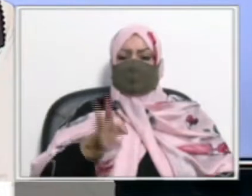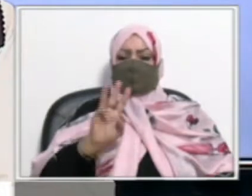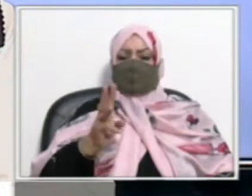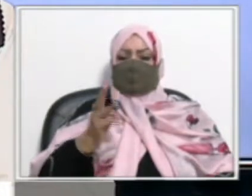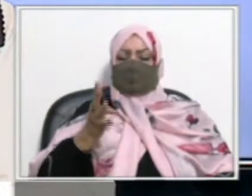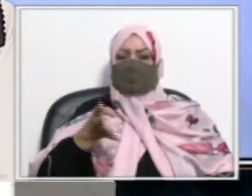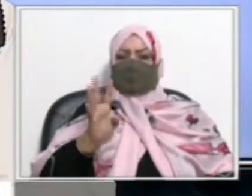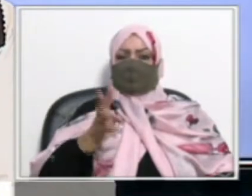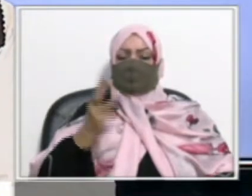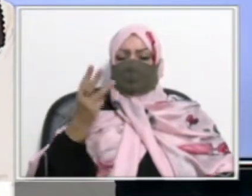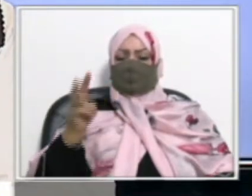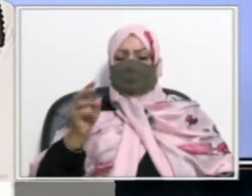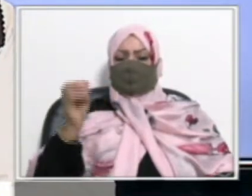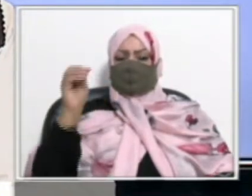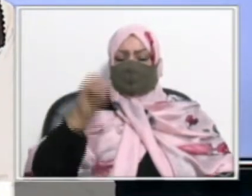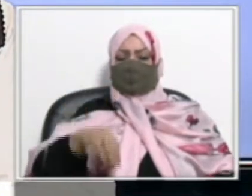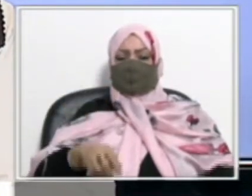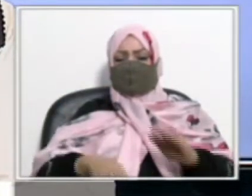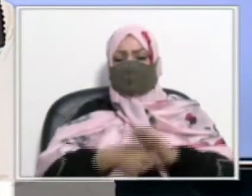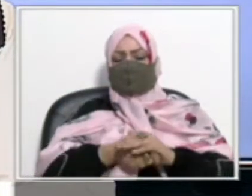ثاني